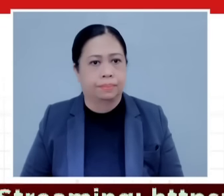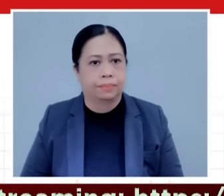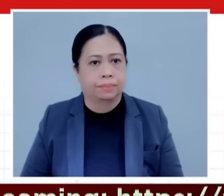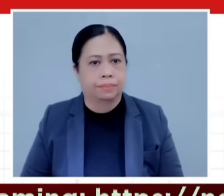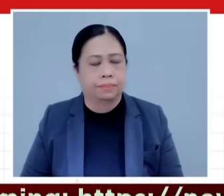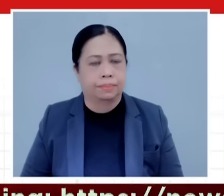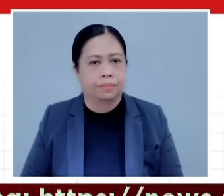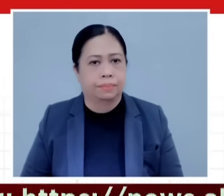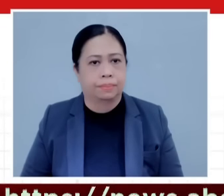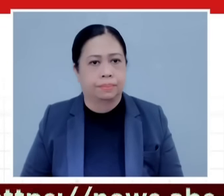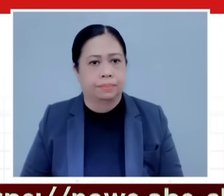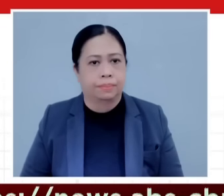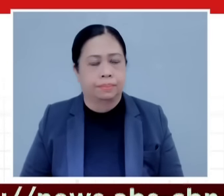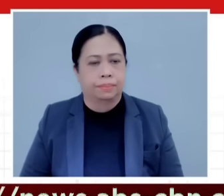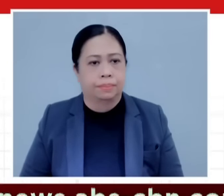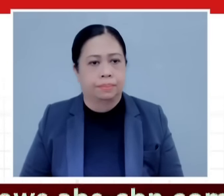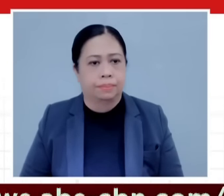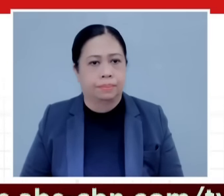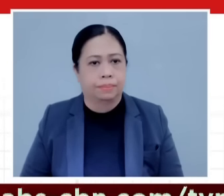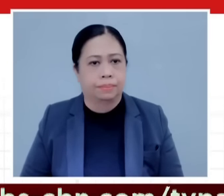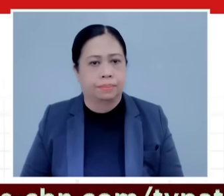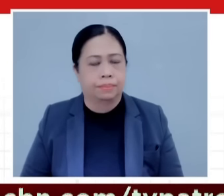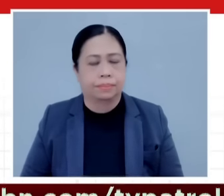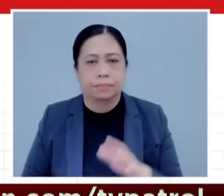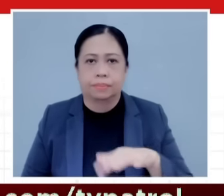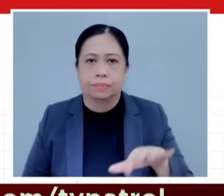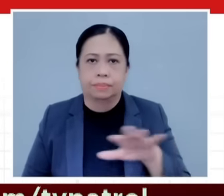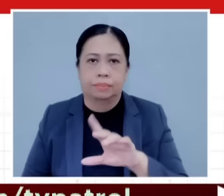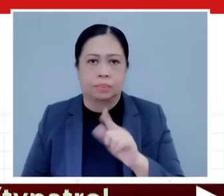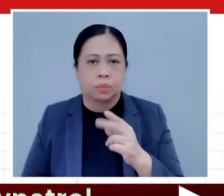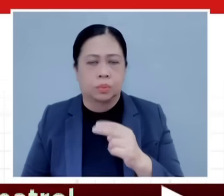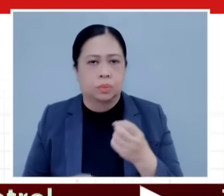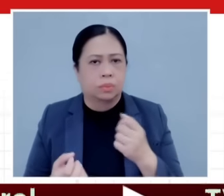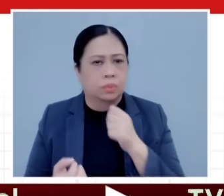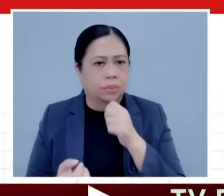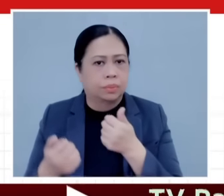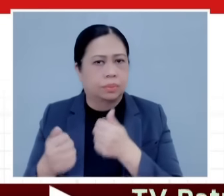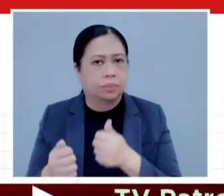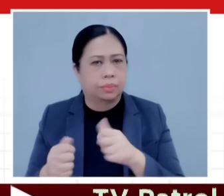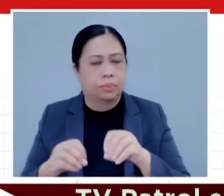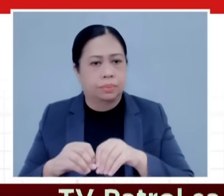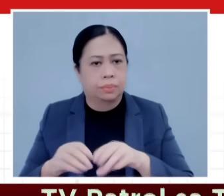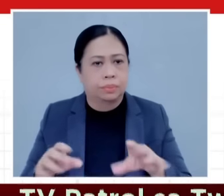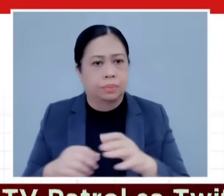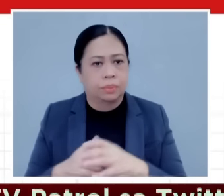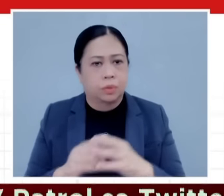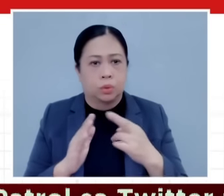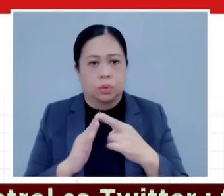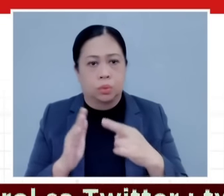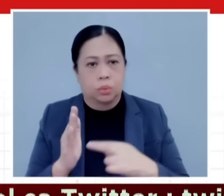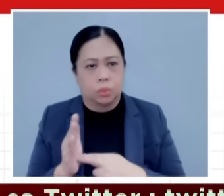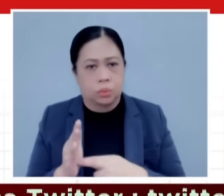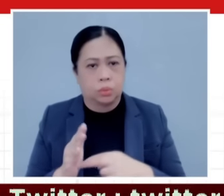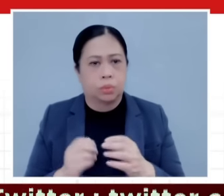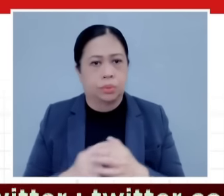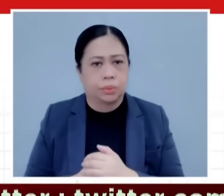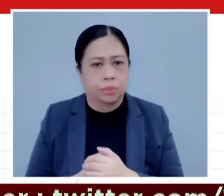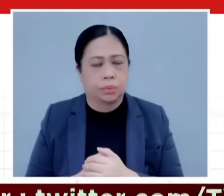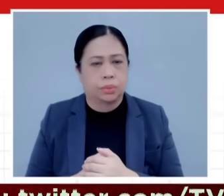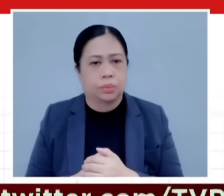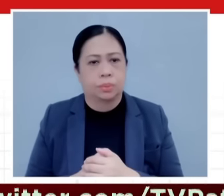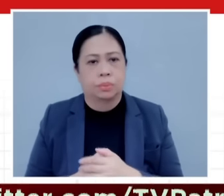ngayon, marami pa rin ang mga LGU sa buong bansa ang hindi nakasusunod sa mahigpit na implementation ng naturang memorandum circular na matagal